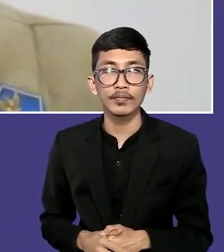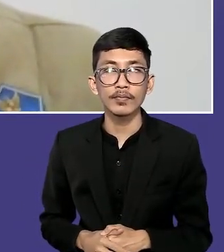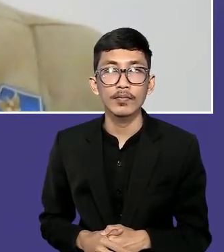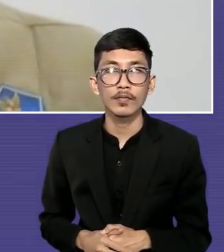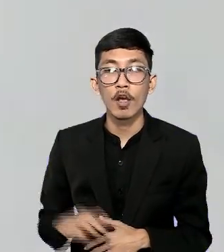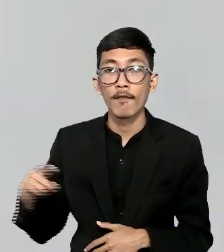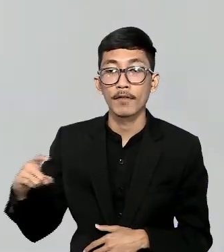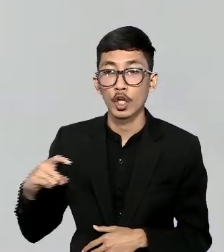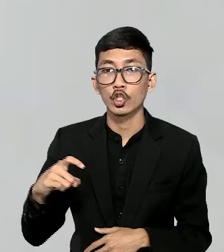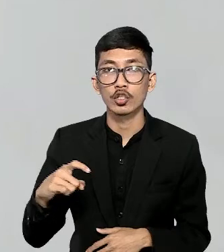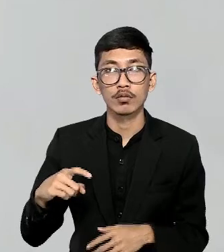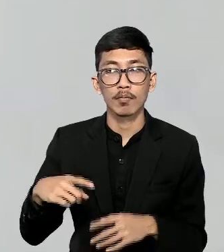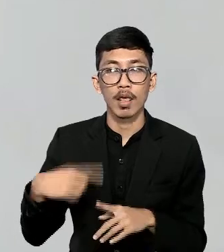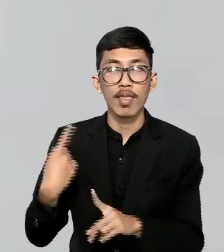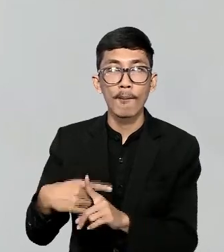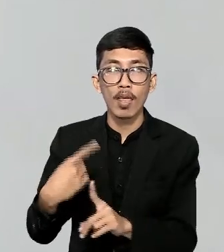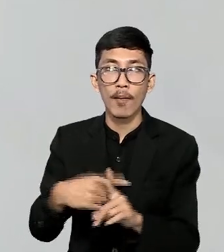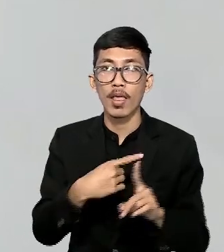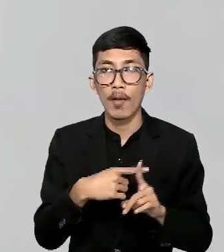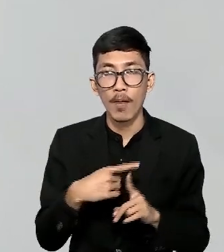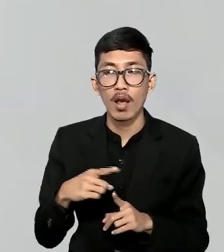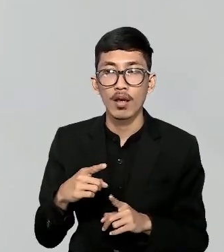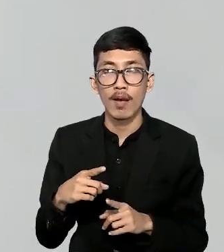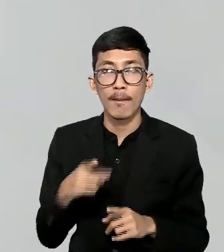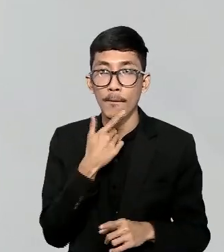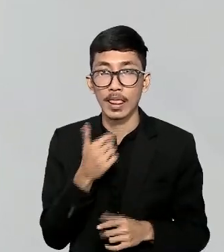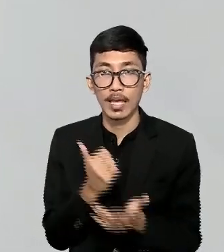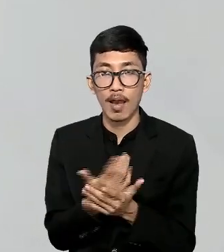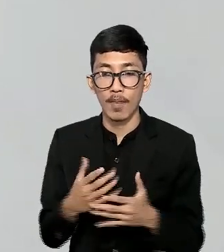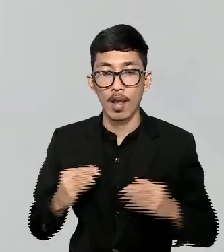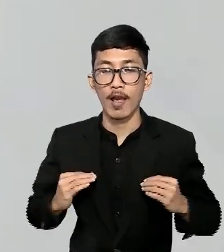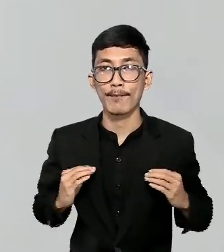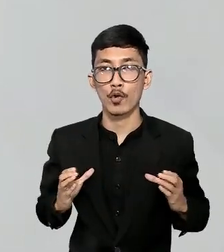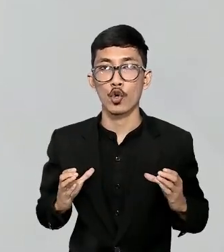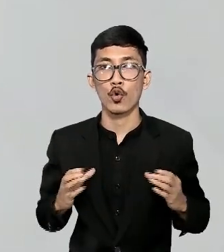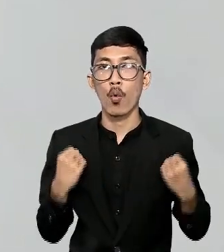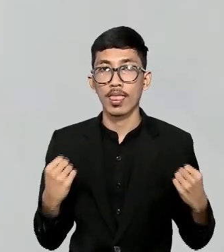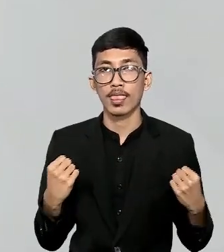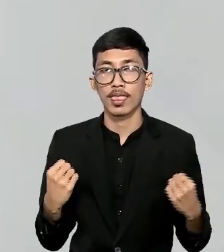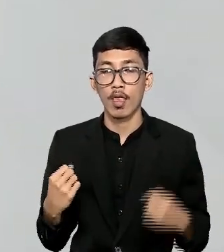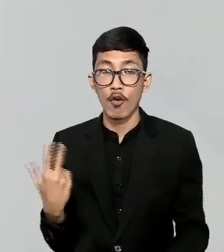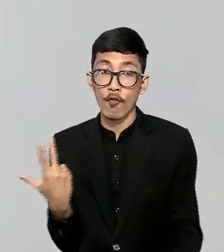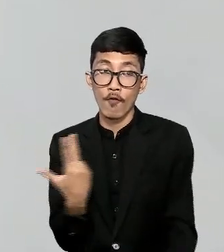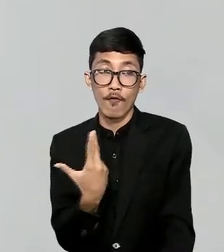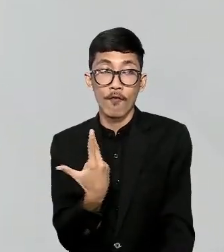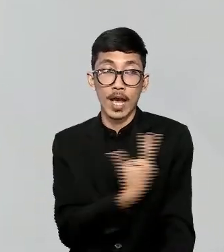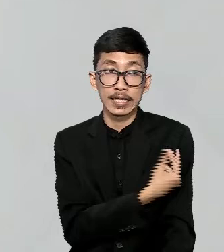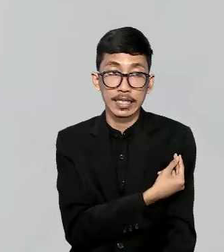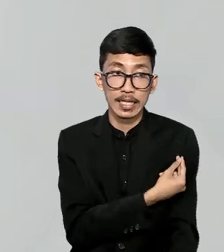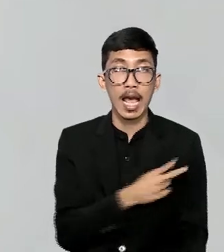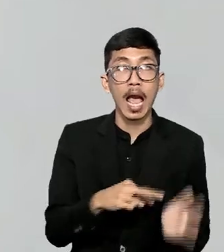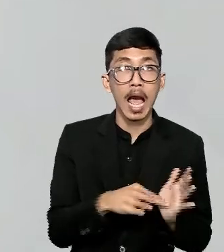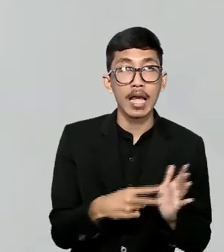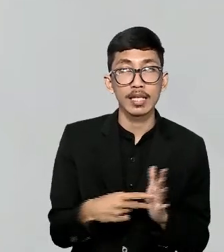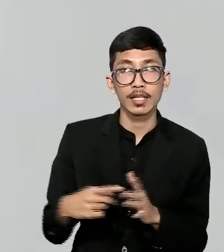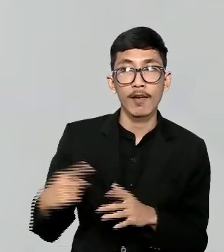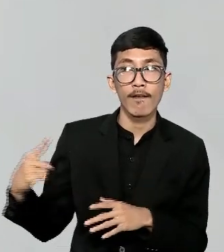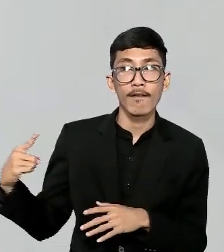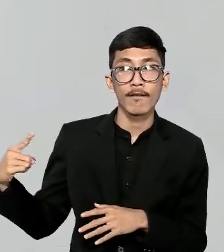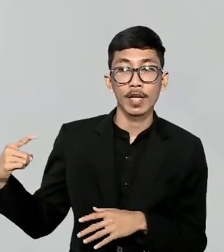bereplikasi dengan baik adalah kondisi imunitas yang kurang baik jadi kalau kita divaksin maka kita bisa membayangkan virusnya tidak